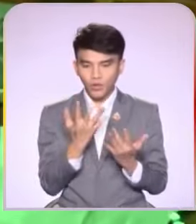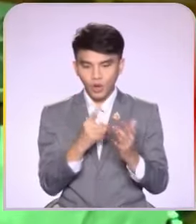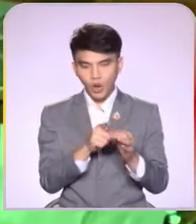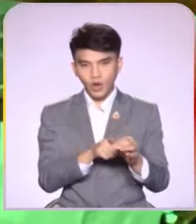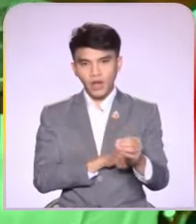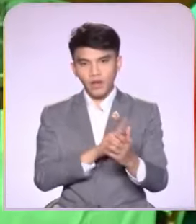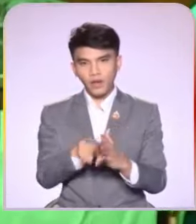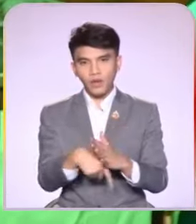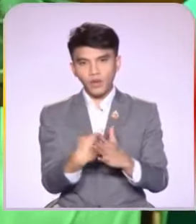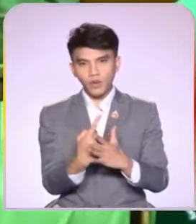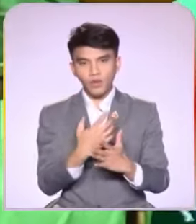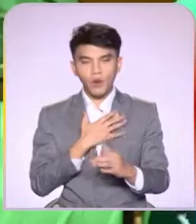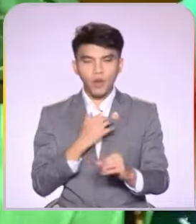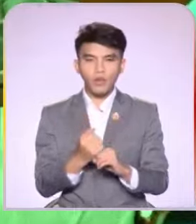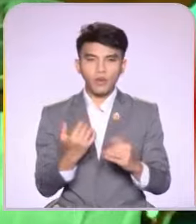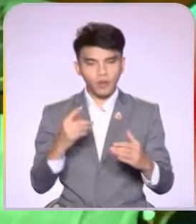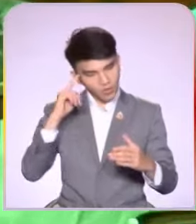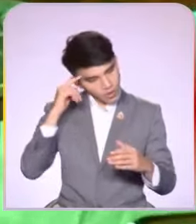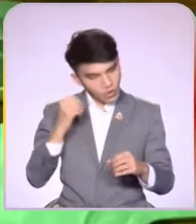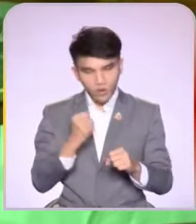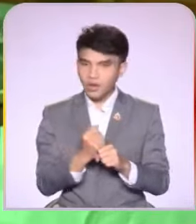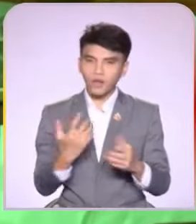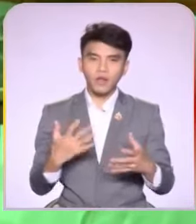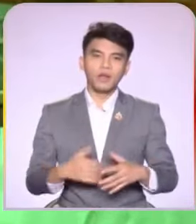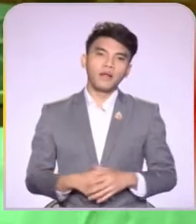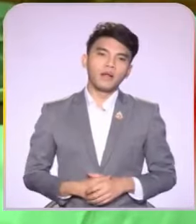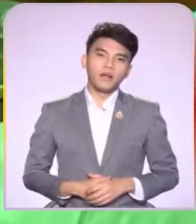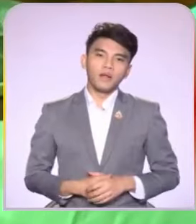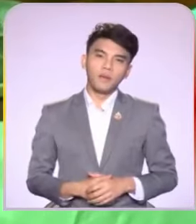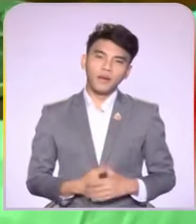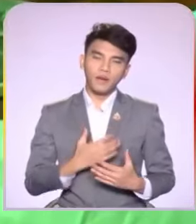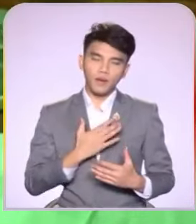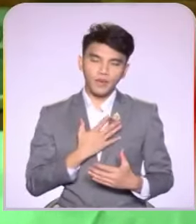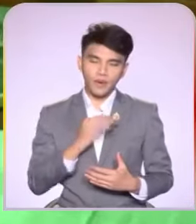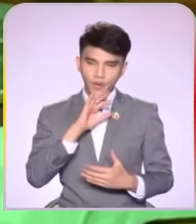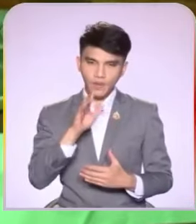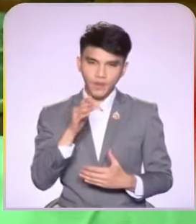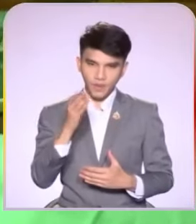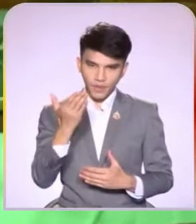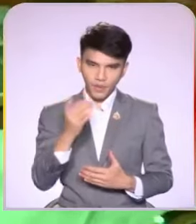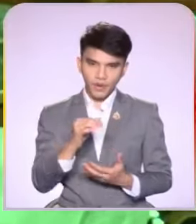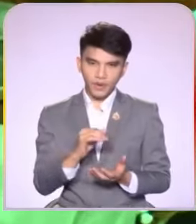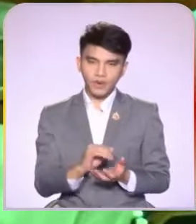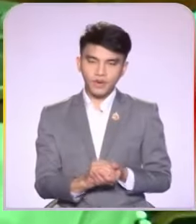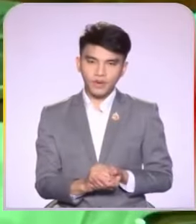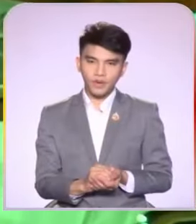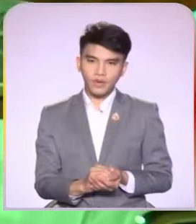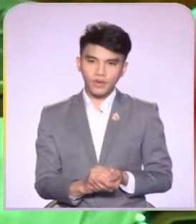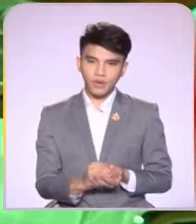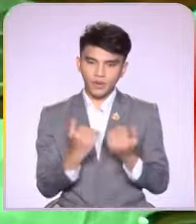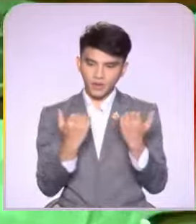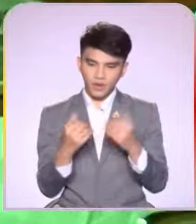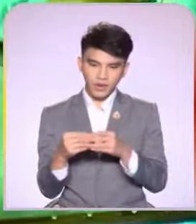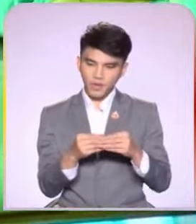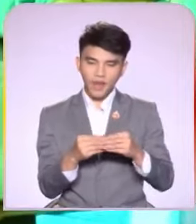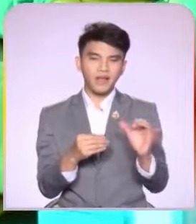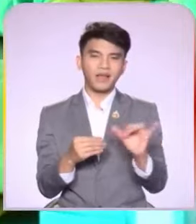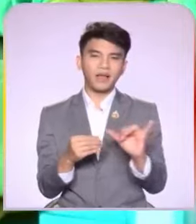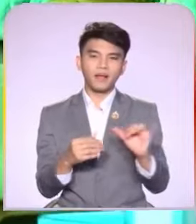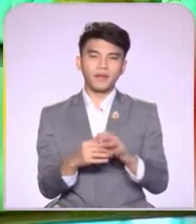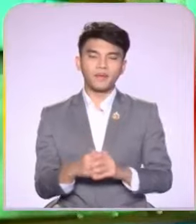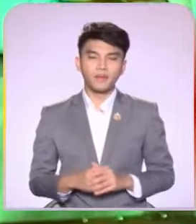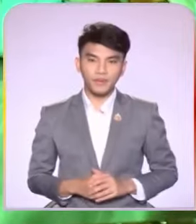วโมงทำยังไงผมก็ไม่รู้จะทำยังไงผมเลยต้องบอก เลยไม่กล้าสิน จอบใช่ครับผมไม่กล้าพาไป